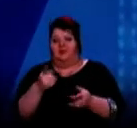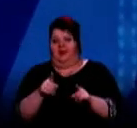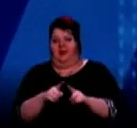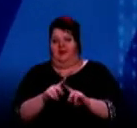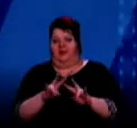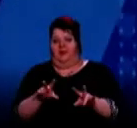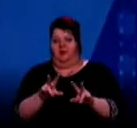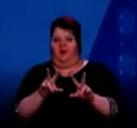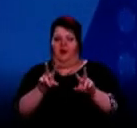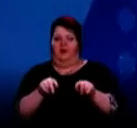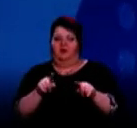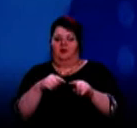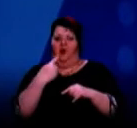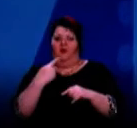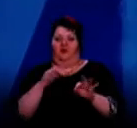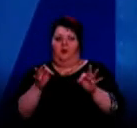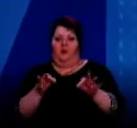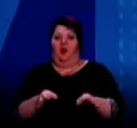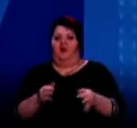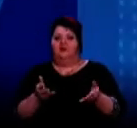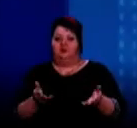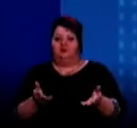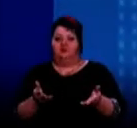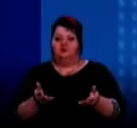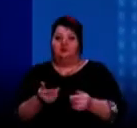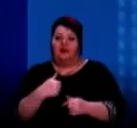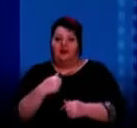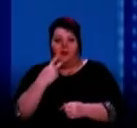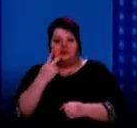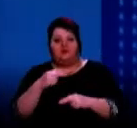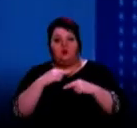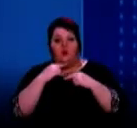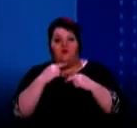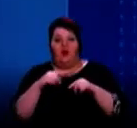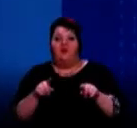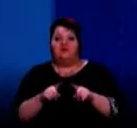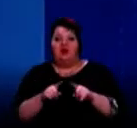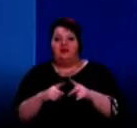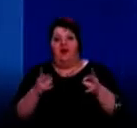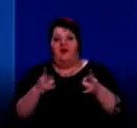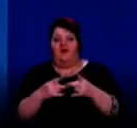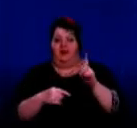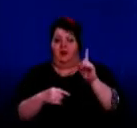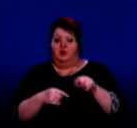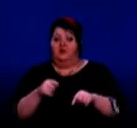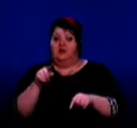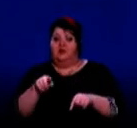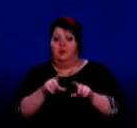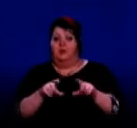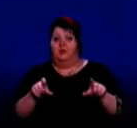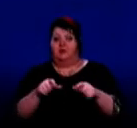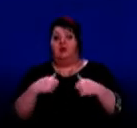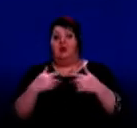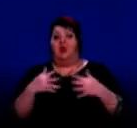буде гарантією того, що нам говорять правду. Я би звертала увагу на те, що все-таки варто довіряти лише тим магазинам, як